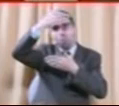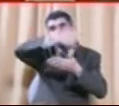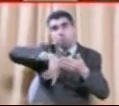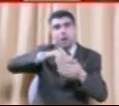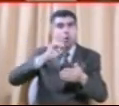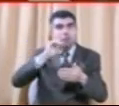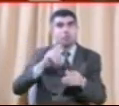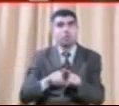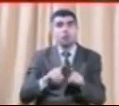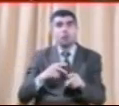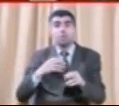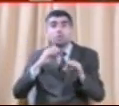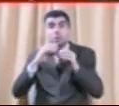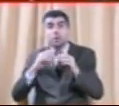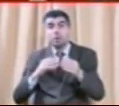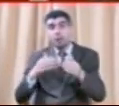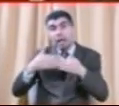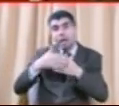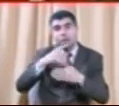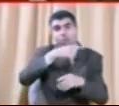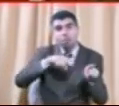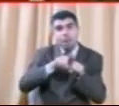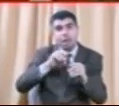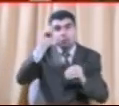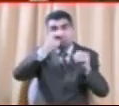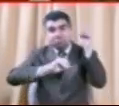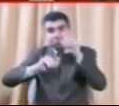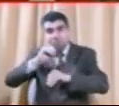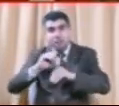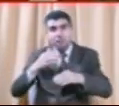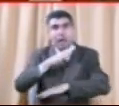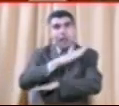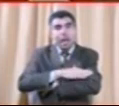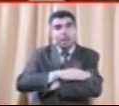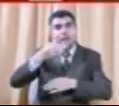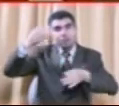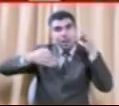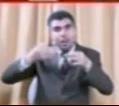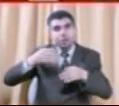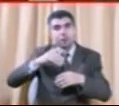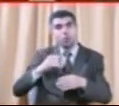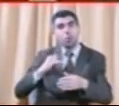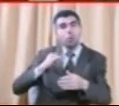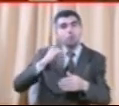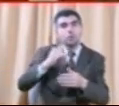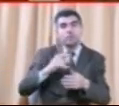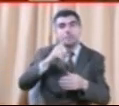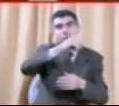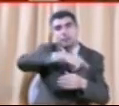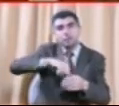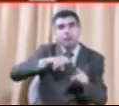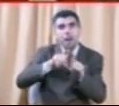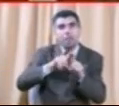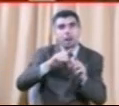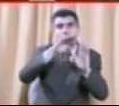العدالة، حيث ستقفون على أن موضوع تخليق منظومة العدالة هو الهدف الرئيسي